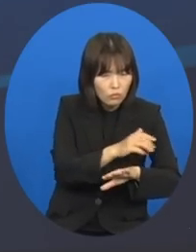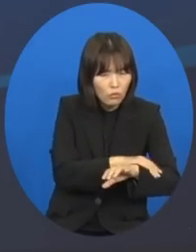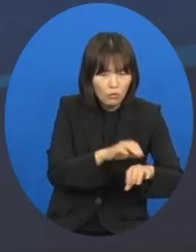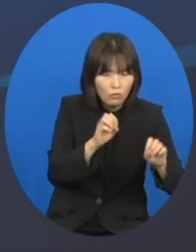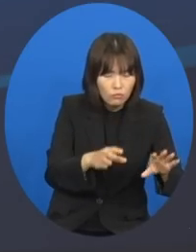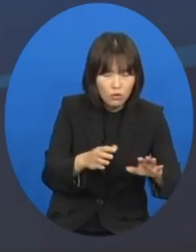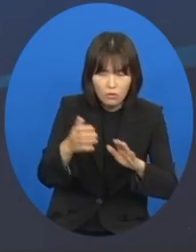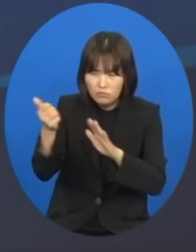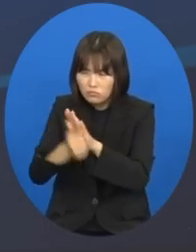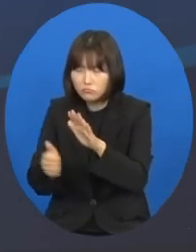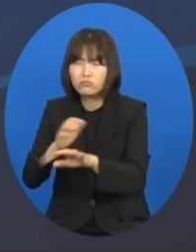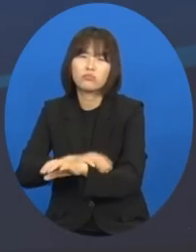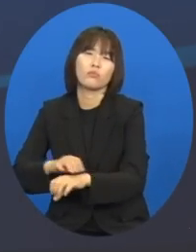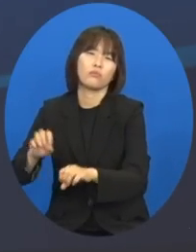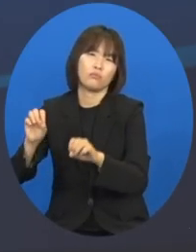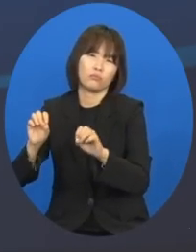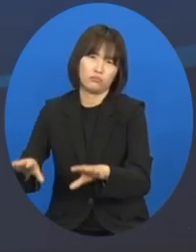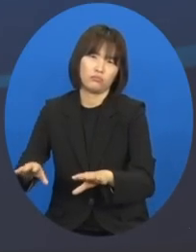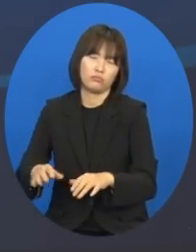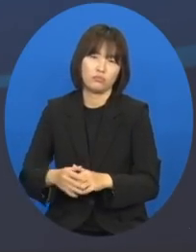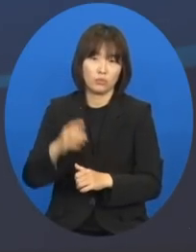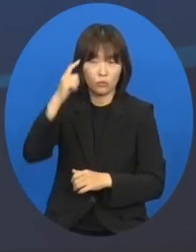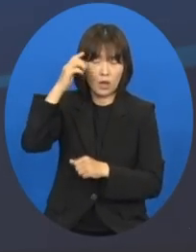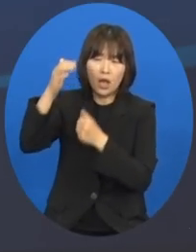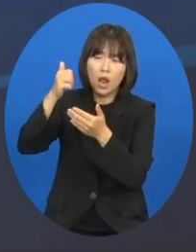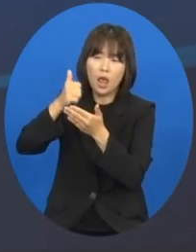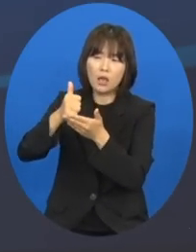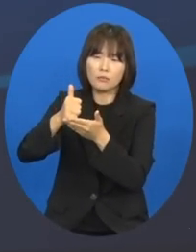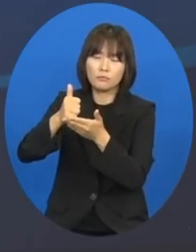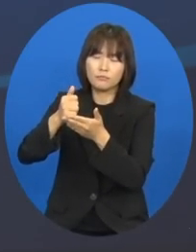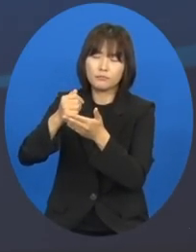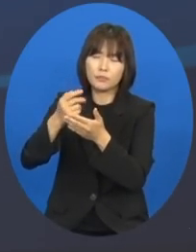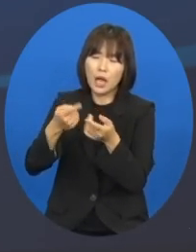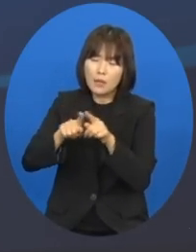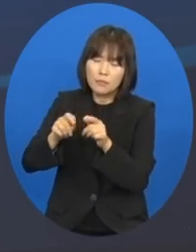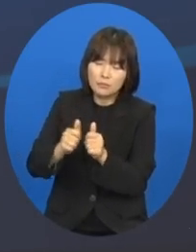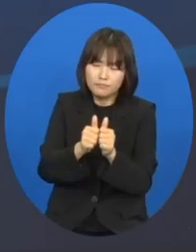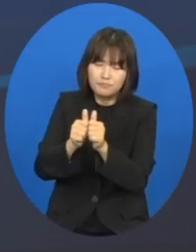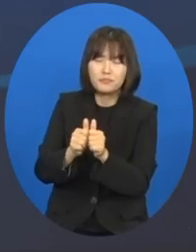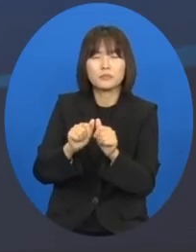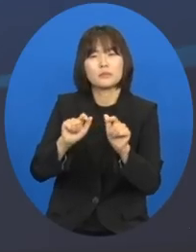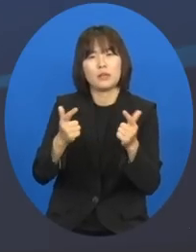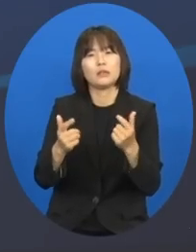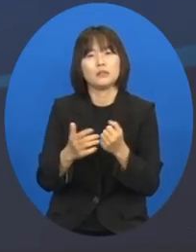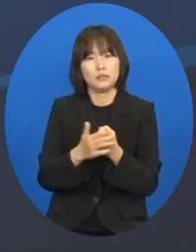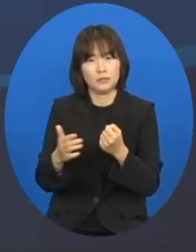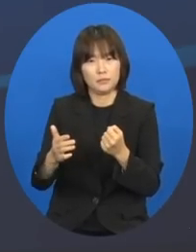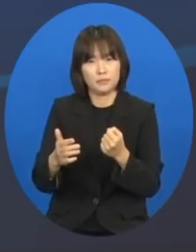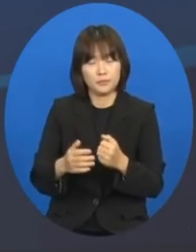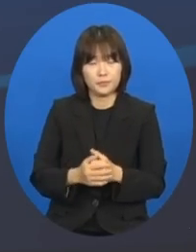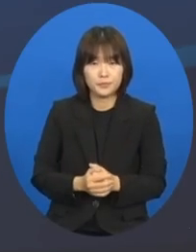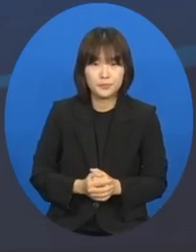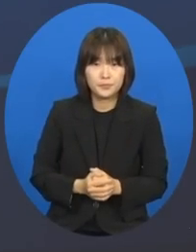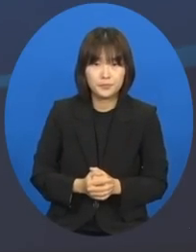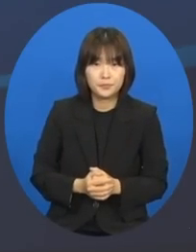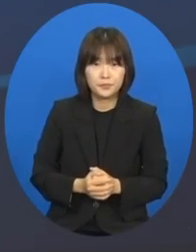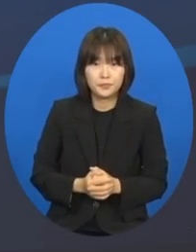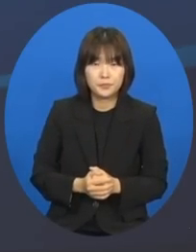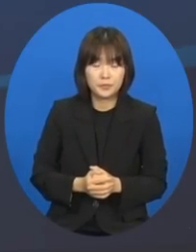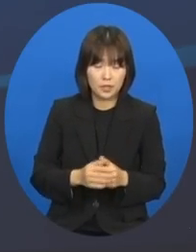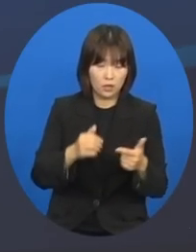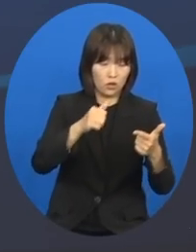실패해도 허무하게 돼 있어요 왜냐하면 하나님이 내게 계시지 않기 때문에 그래서 그 인생 가운데 둘째처럼 인생을